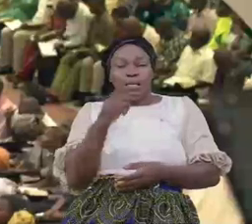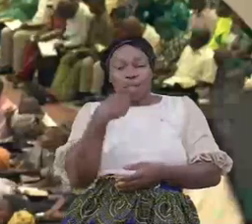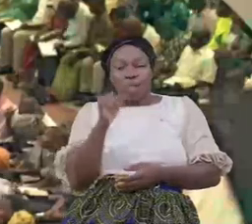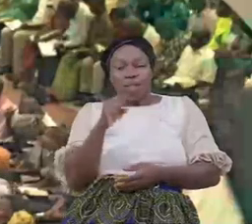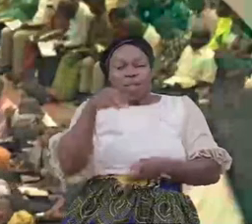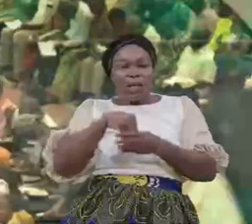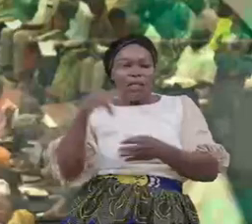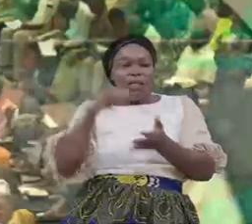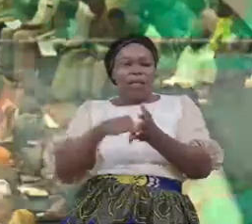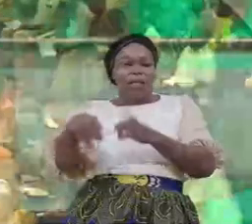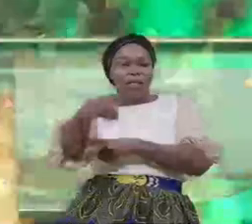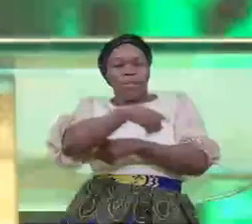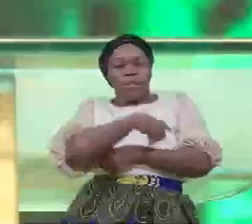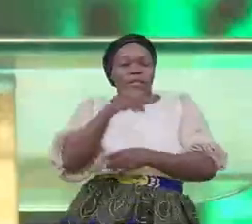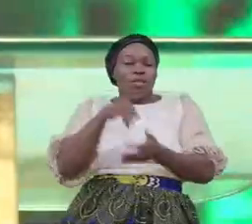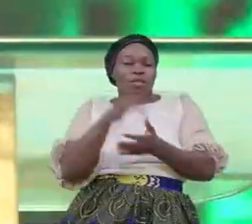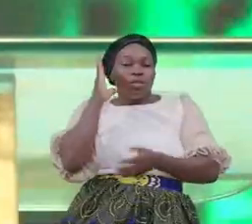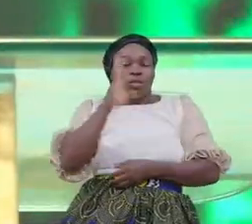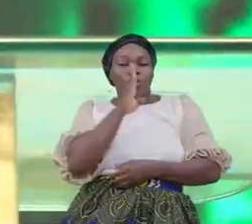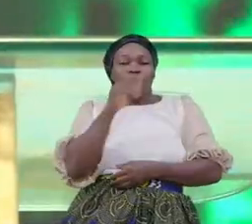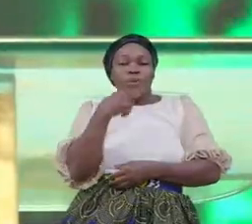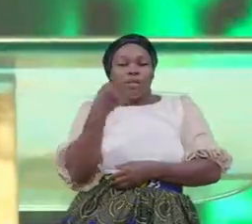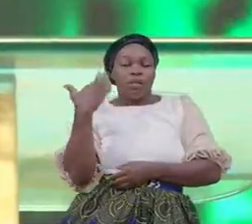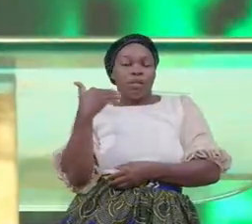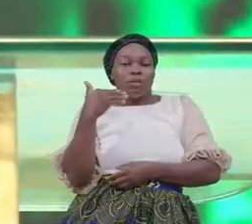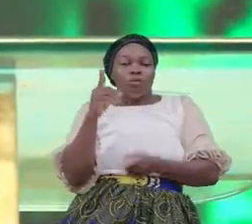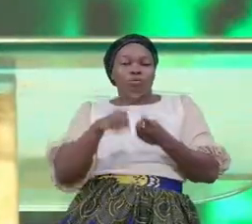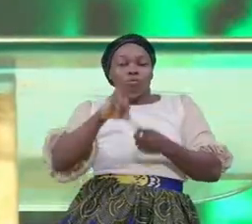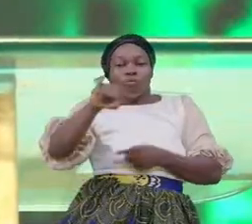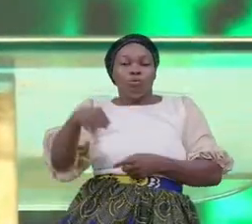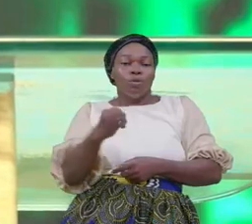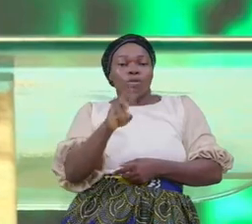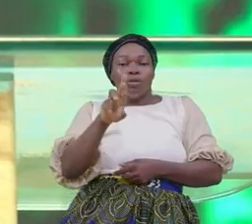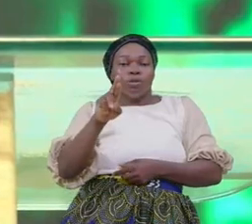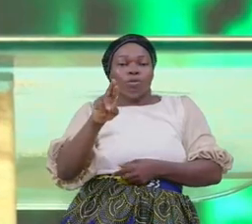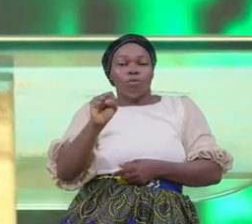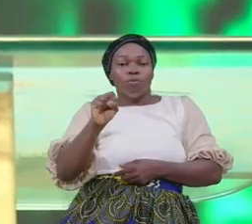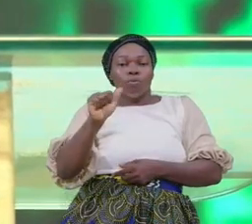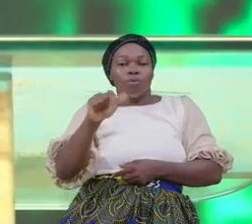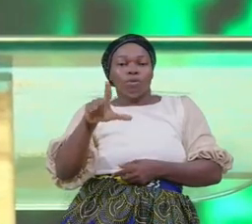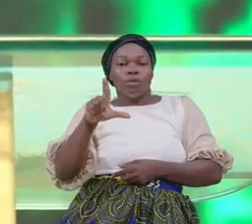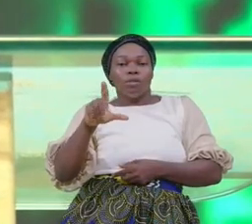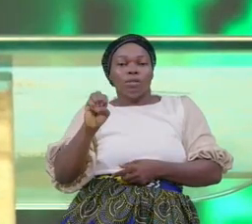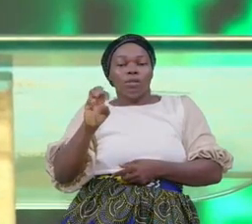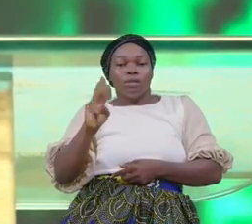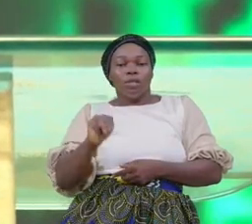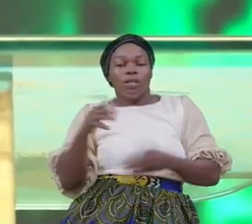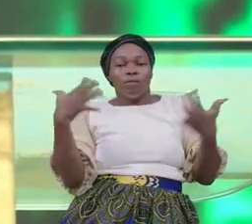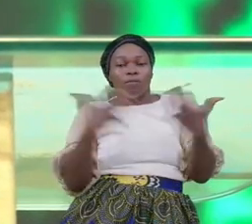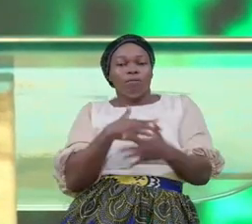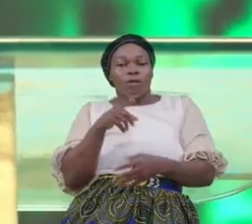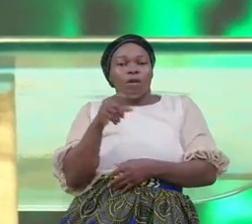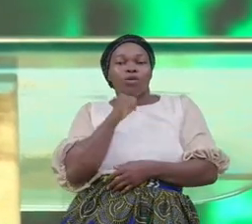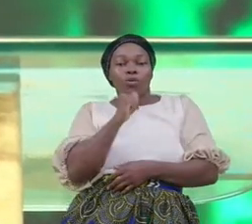En ce jour-là, on dira à Jérusalem, ne crains rien, Sion, que tes mains